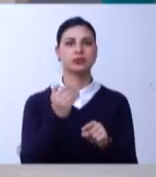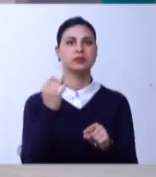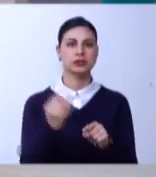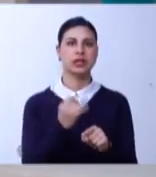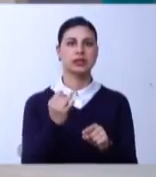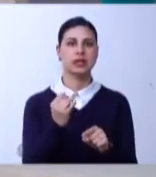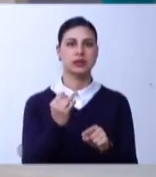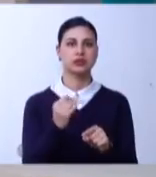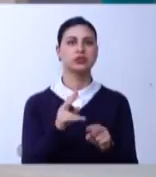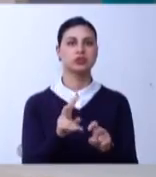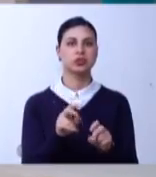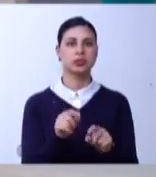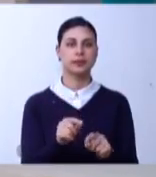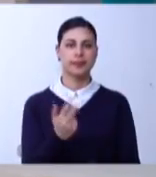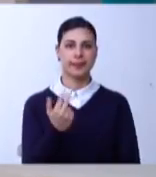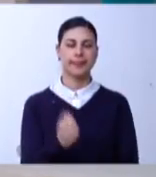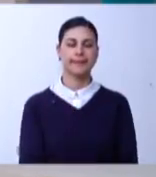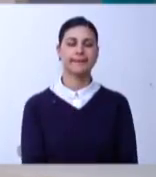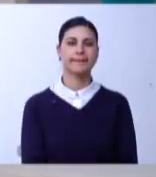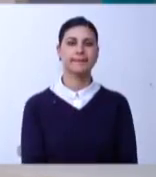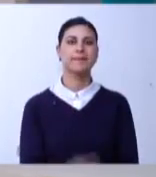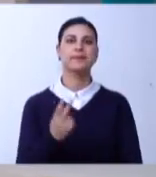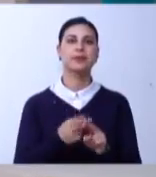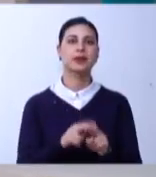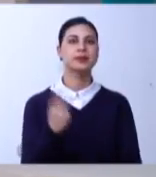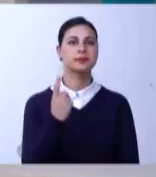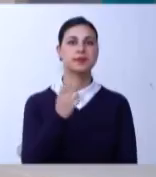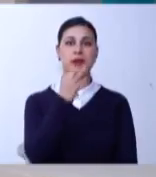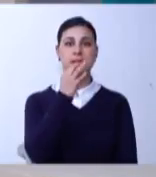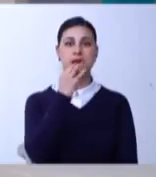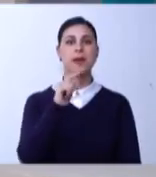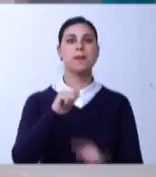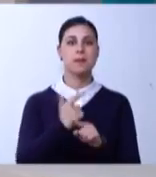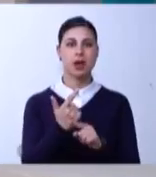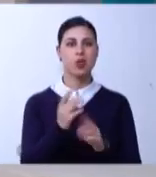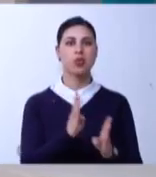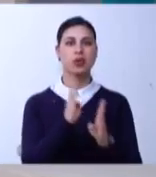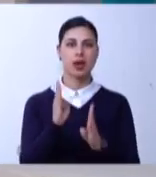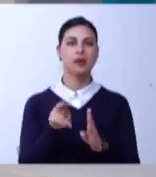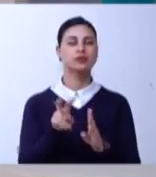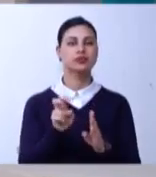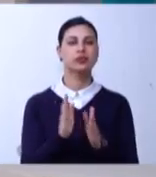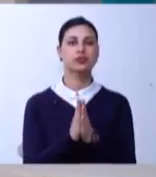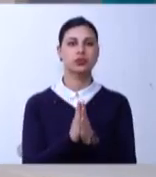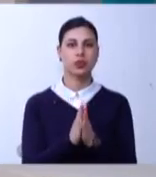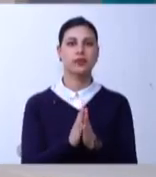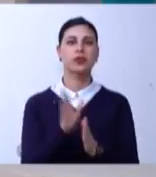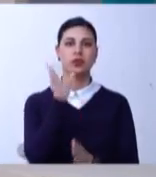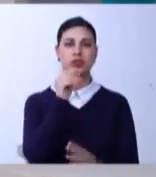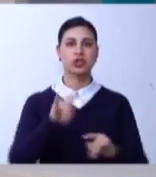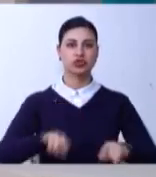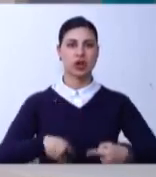საინტერესო საგნით, ხომ? ეს არის პირველი ეტაპი. მეორე ეტაპზე მას ვთხოვთ, რომ